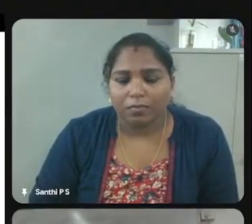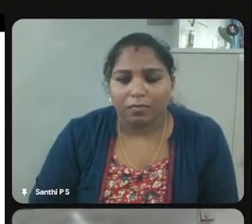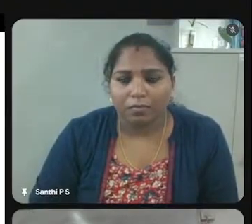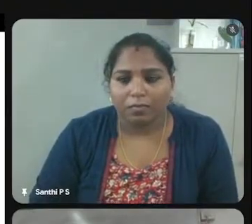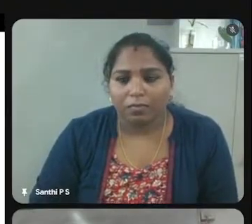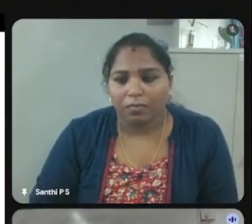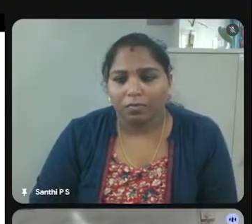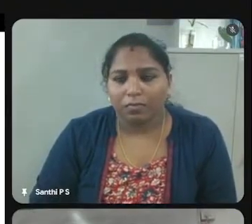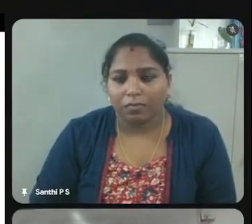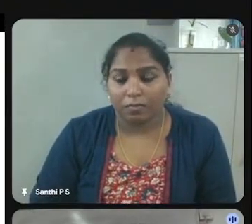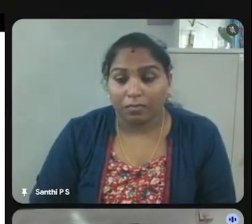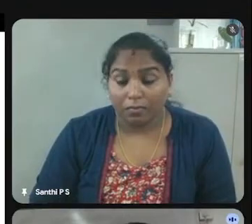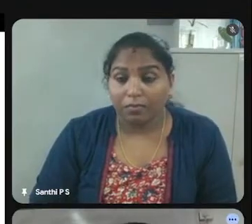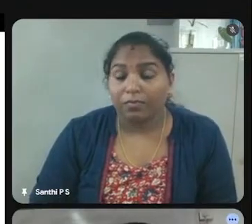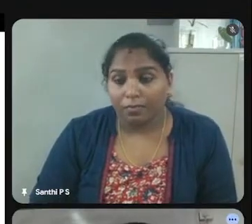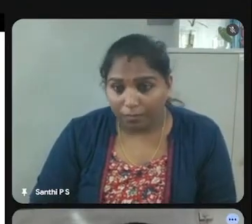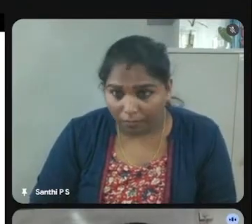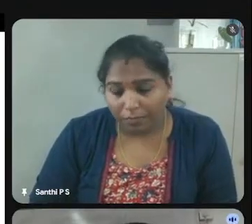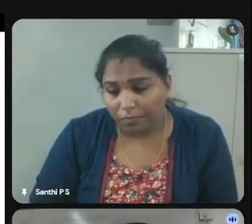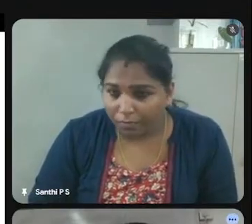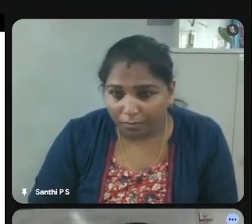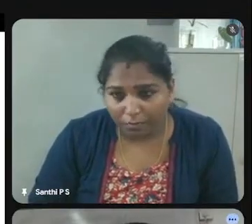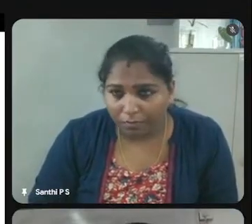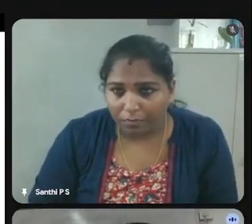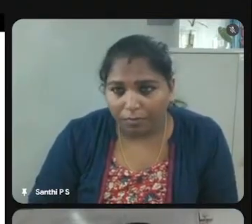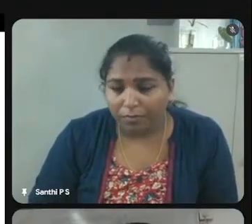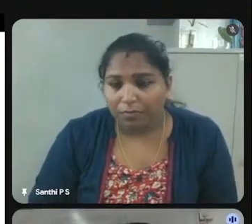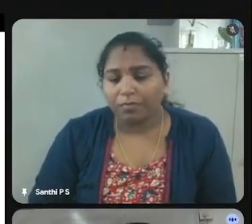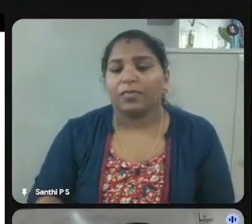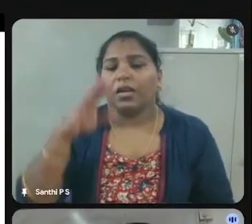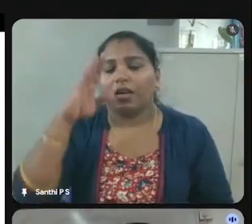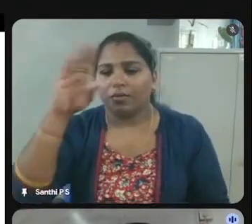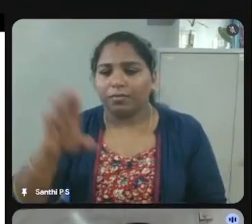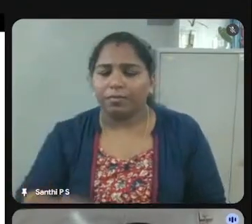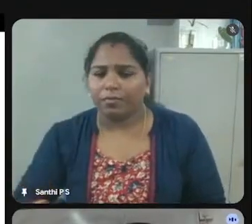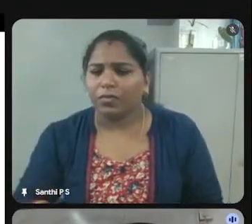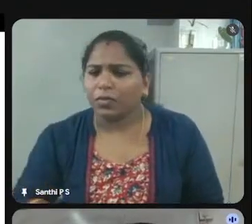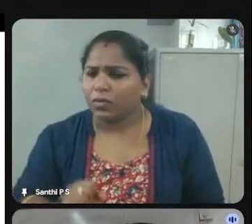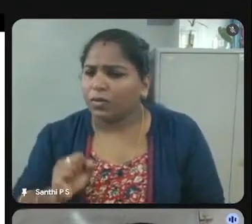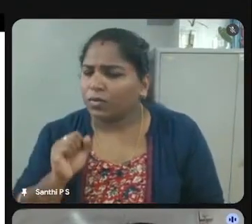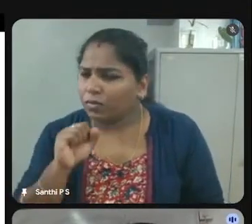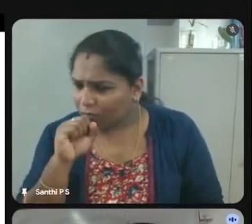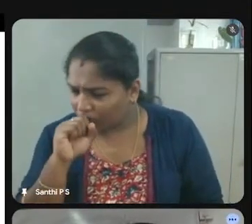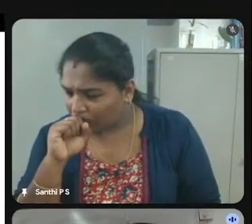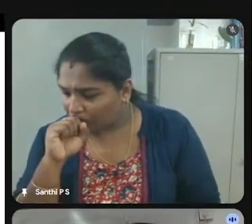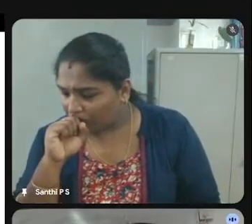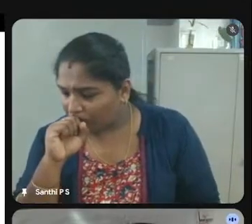ഹലോ മാം. പറയൂ. മാം, എൻ്റെ മോള് 13 years